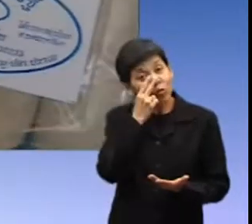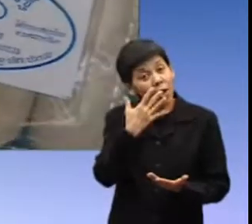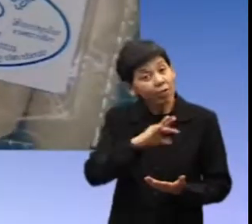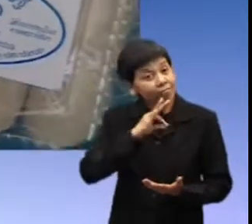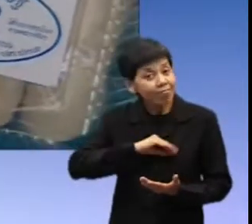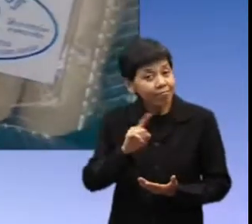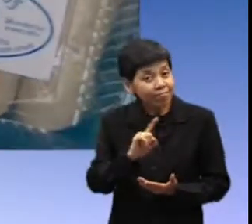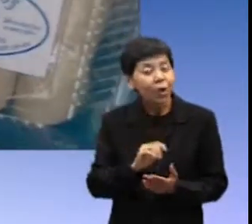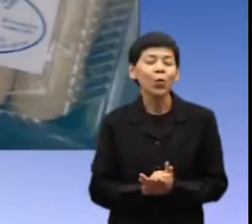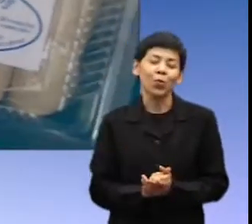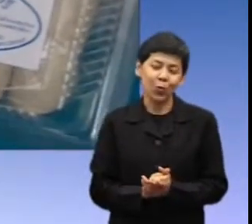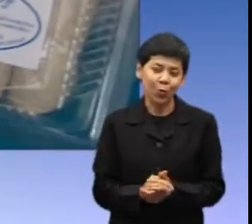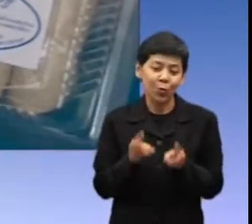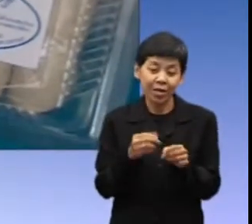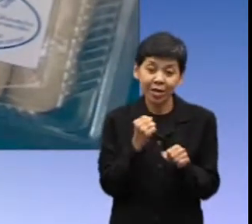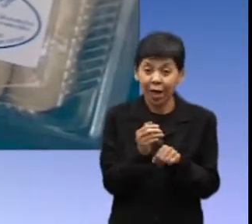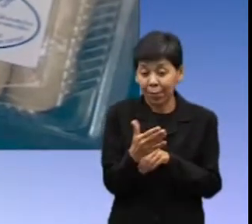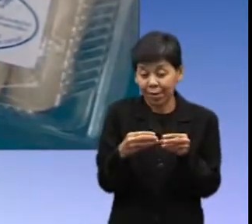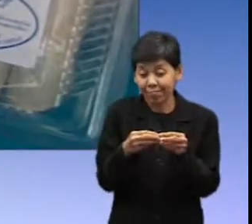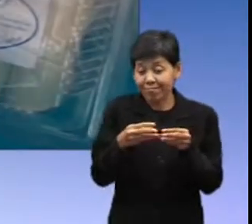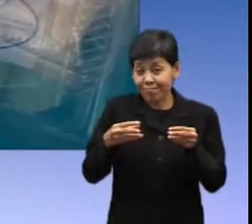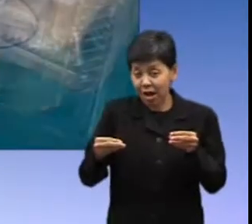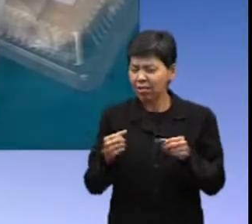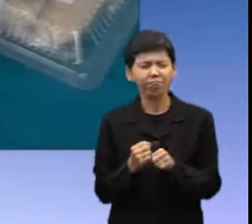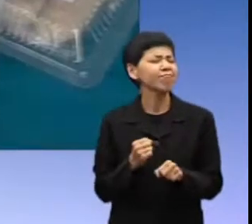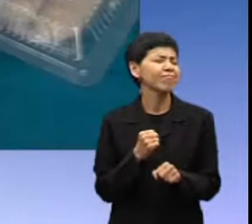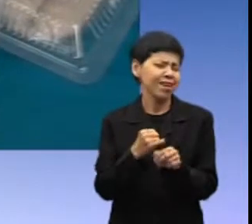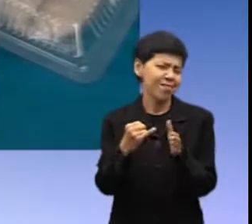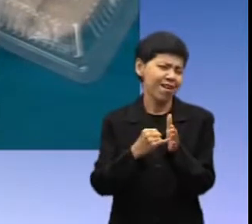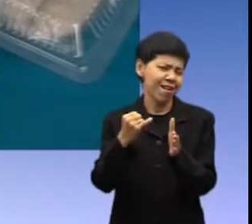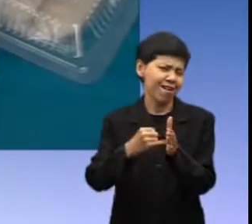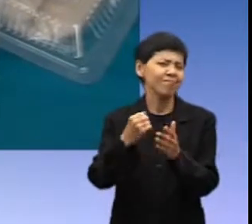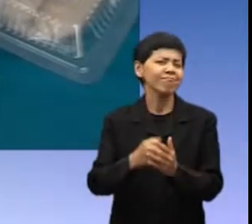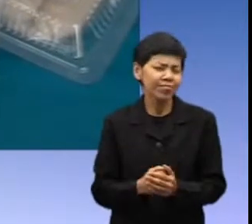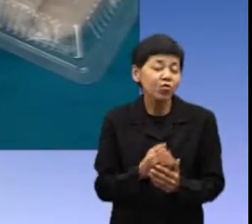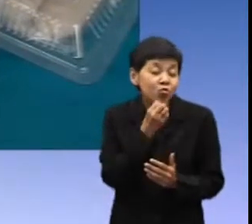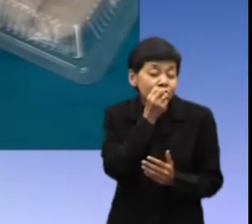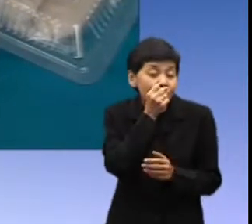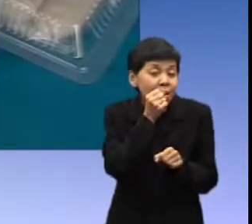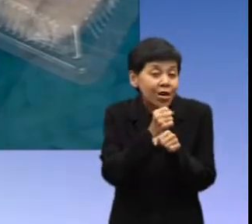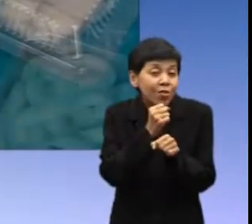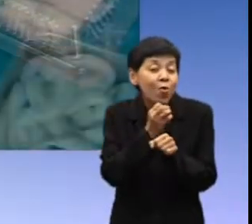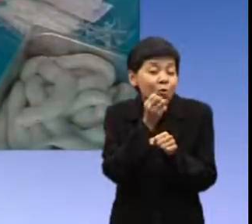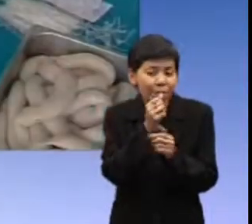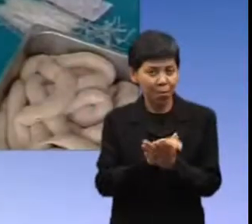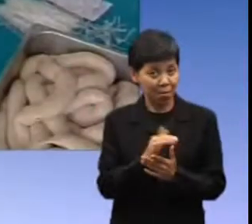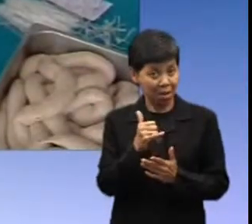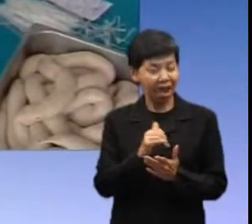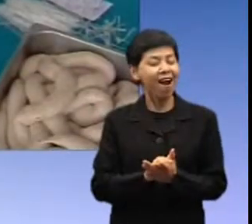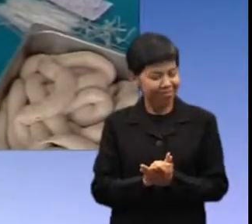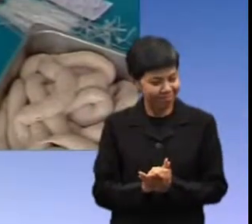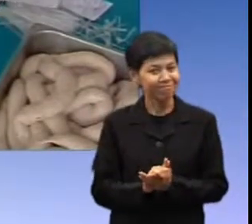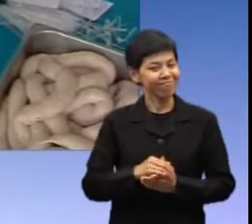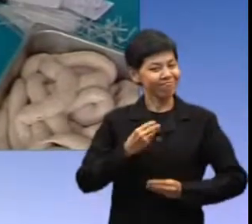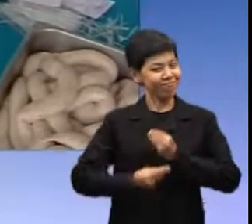เป็นยังไงครับท่านผู้ชมกรรมวิธีการทำไส้กรอกปลาสมุนไพรไม่ยากอย่างที่คิดน่าลองทำรับประทานเผล